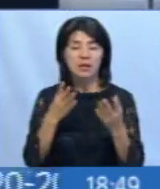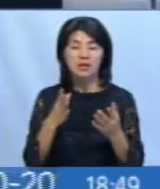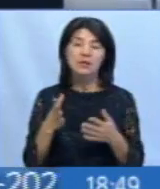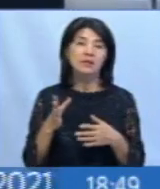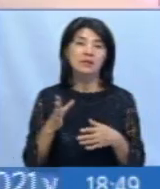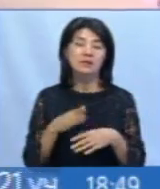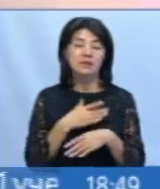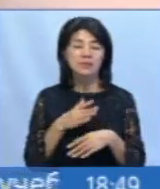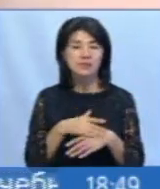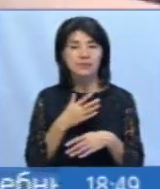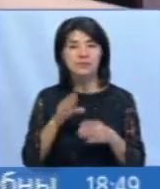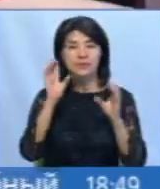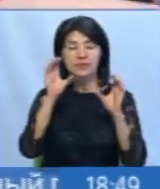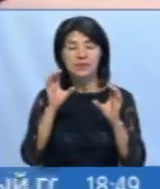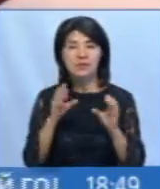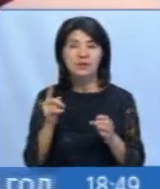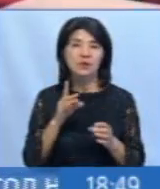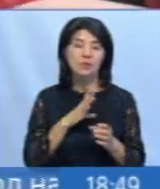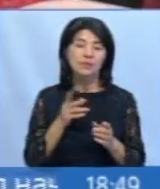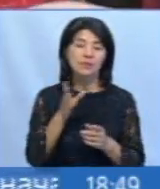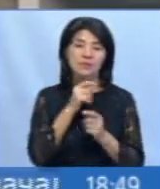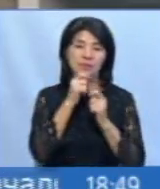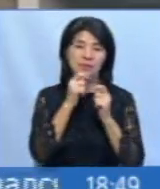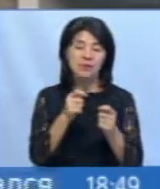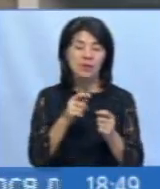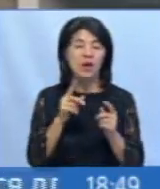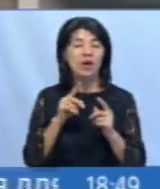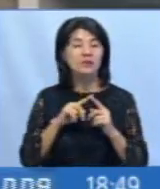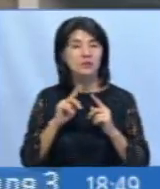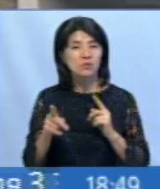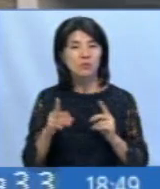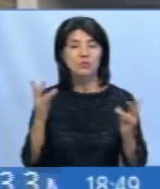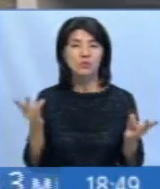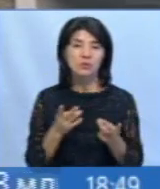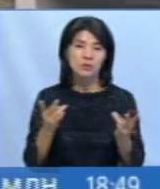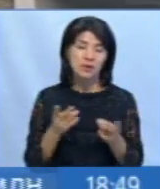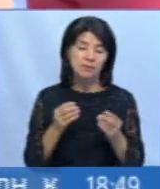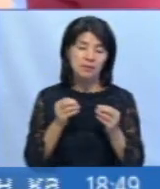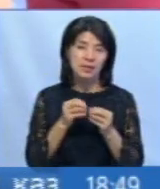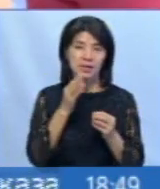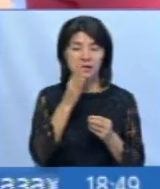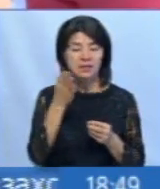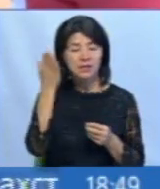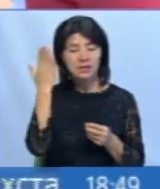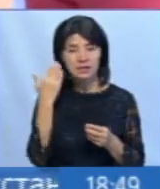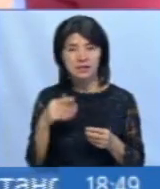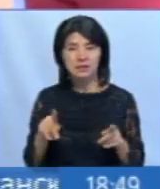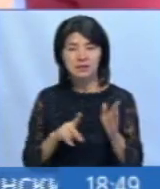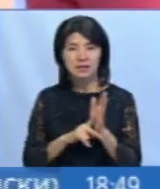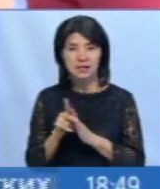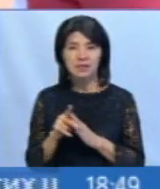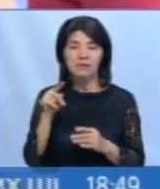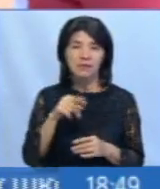дарить школьникам канцелярские товары, кто в этом особо нуждается, завели 15 лет назад. И этот год не стал